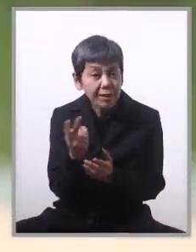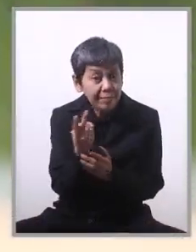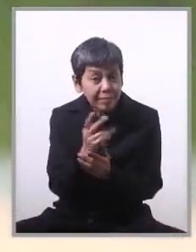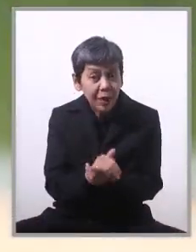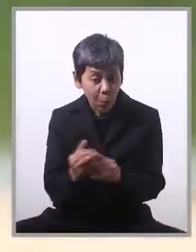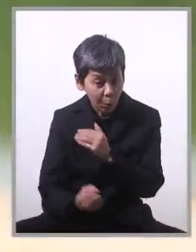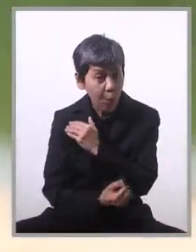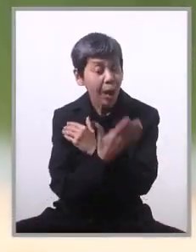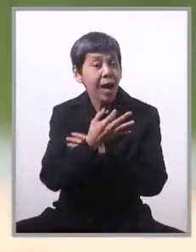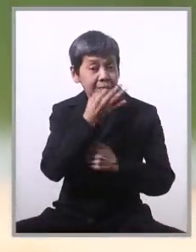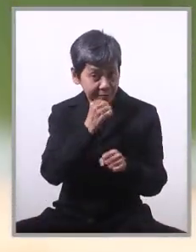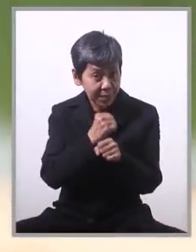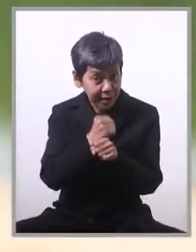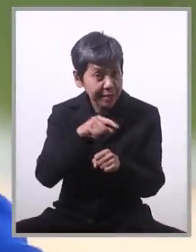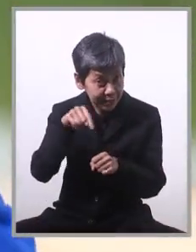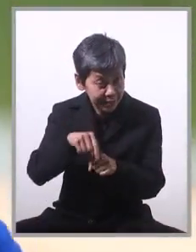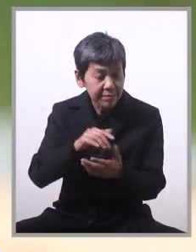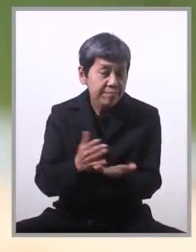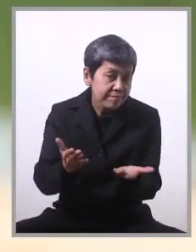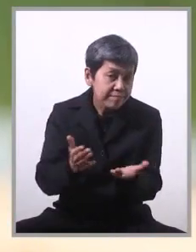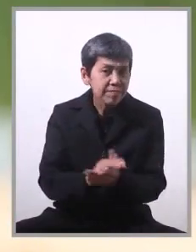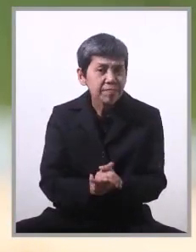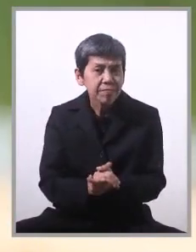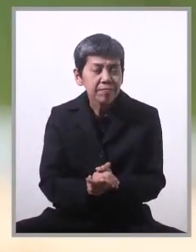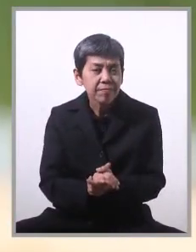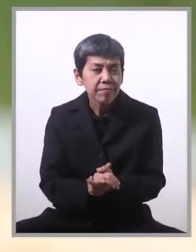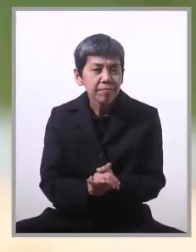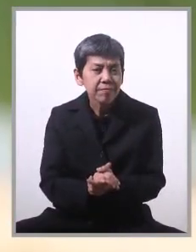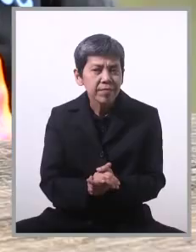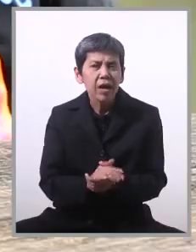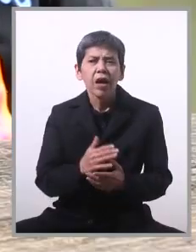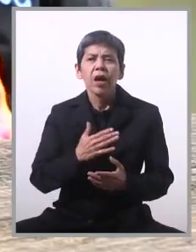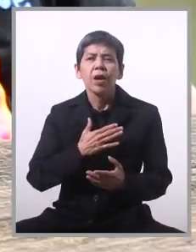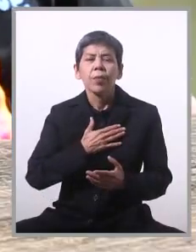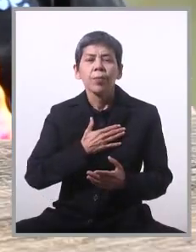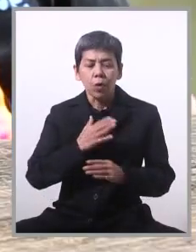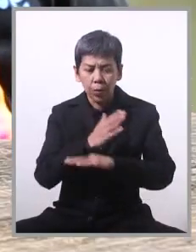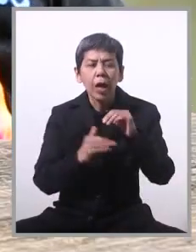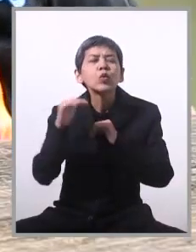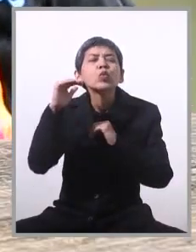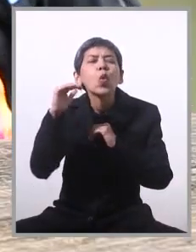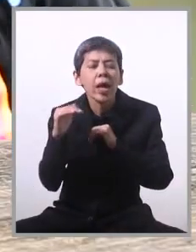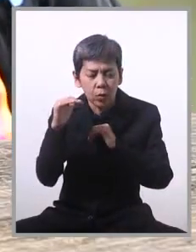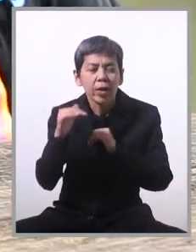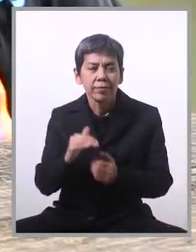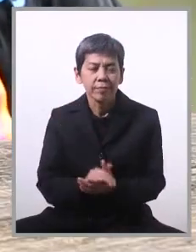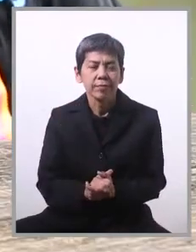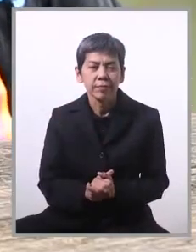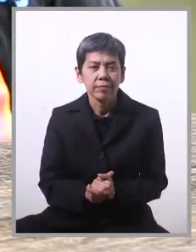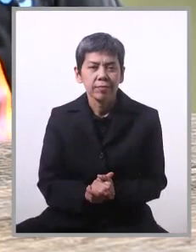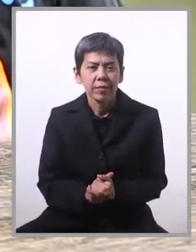ทั้งสองคนนี้ได้รับโอกาสเข้ามาทำงานที่นี่ไม่ทราบว่าพิการอะไร ก็ตัวเล็กครับ ตัวเล็กครับ